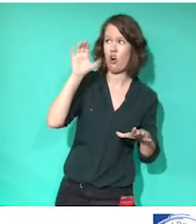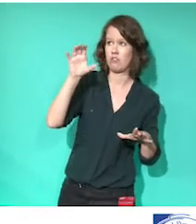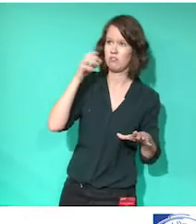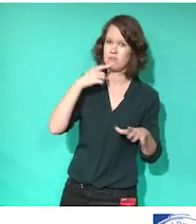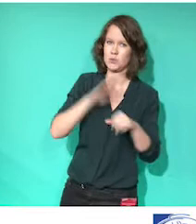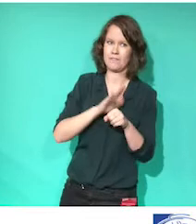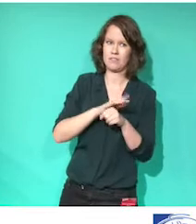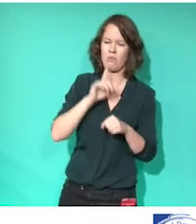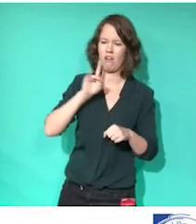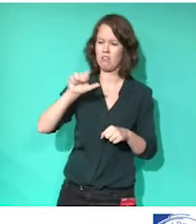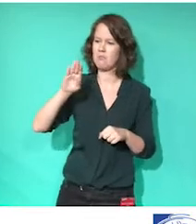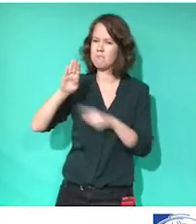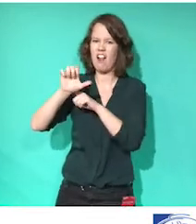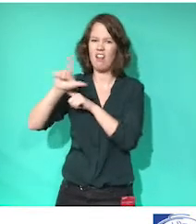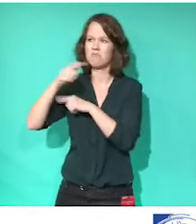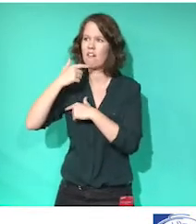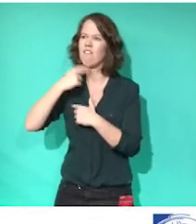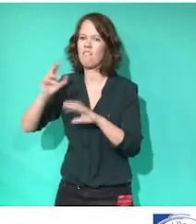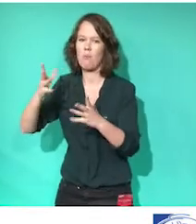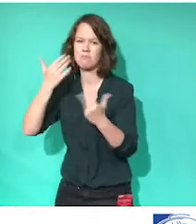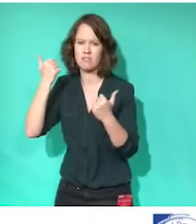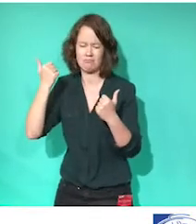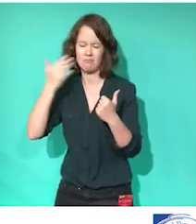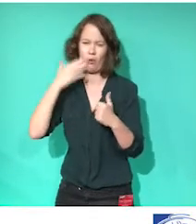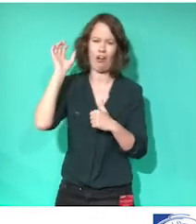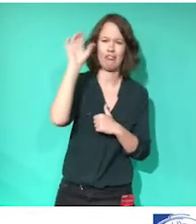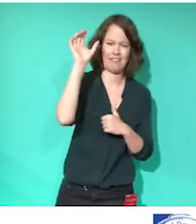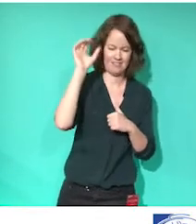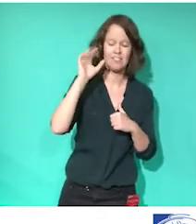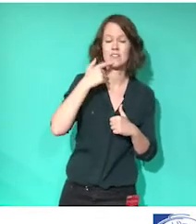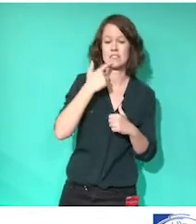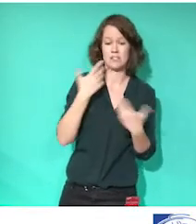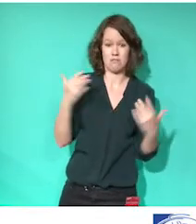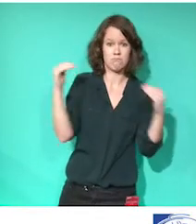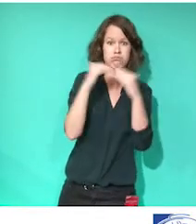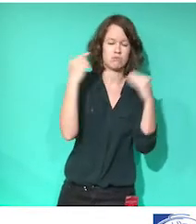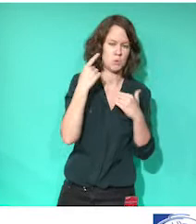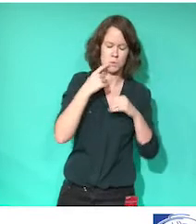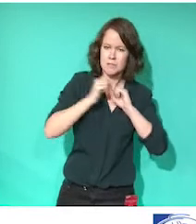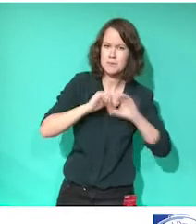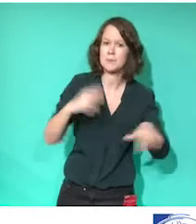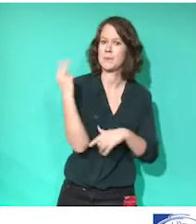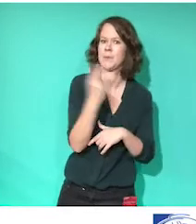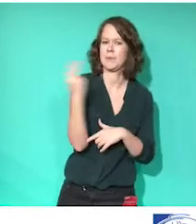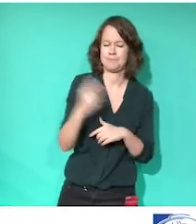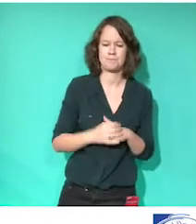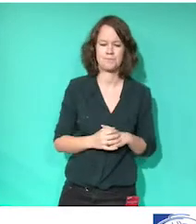Hand, oui, c'est plus simple. Mm-hmm. Alors, troisième grand groupe, si je puis dire, d'intervention, protection des